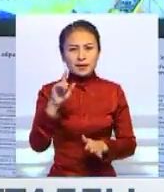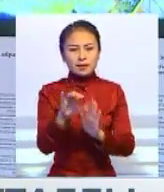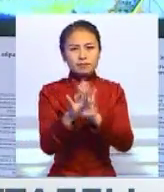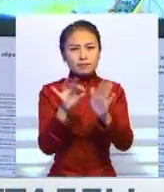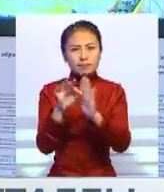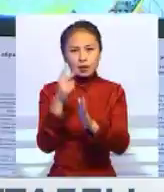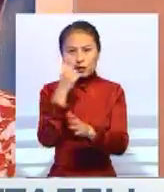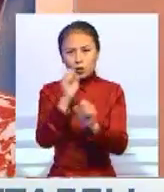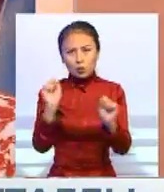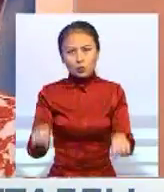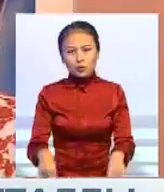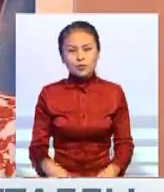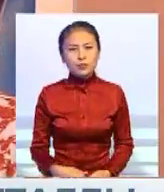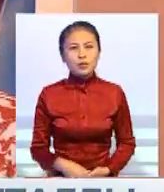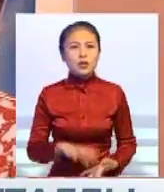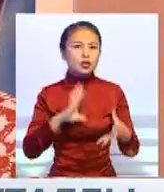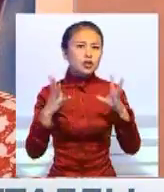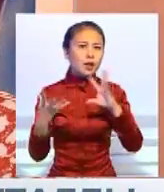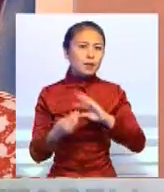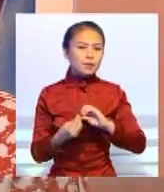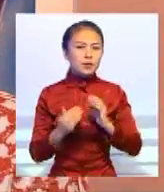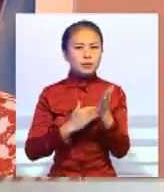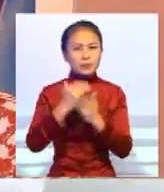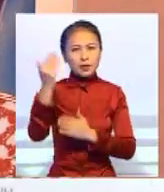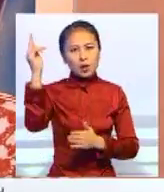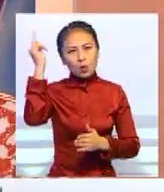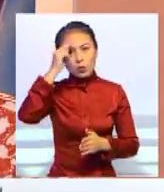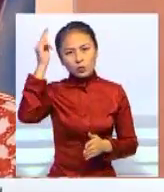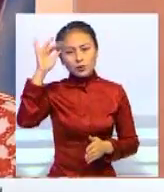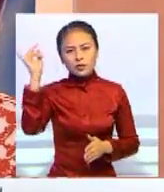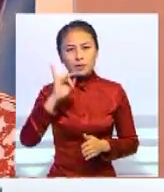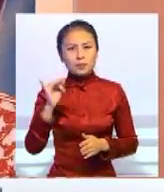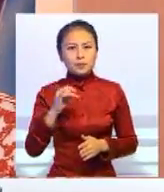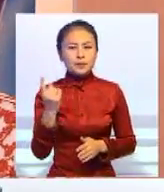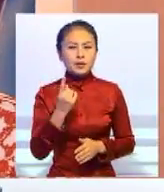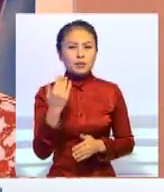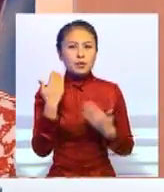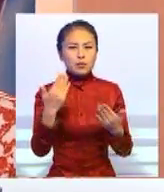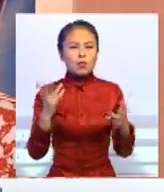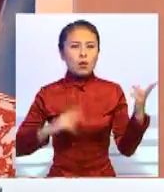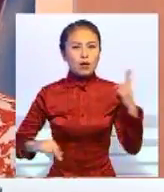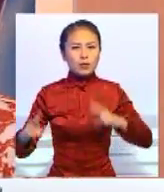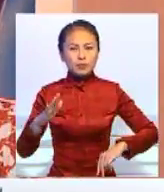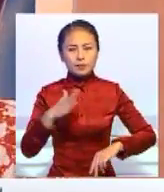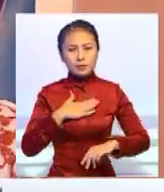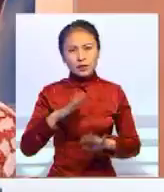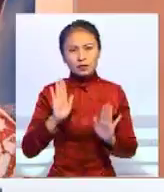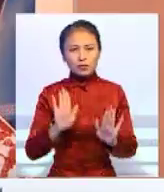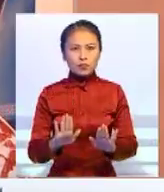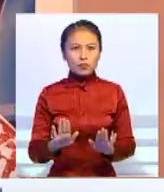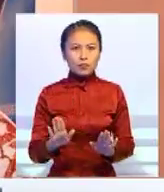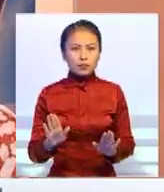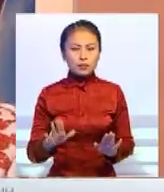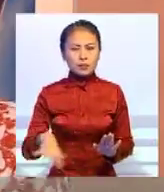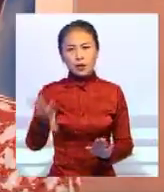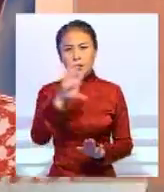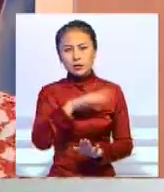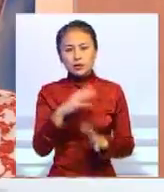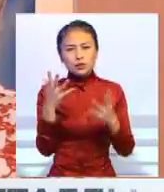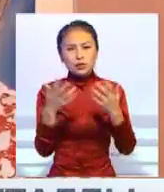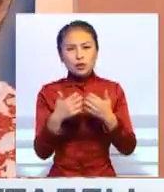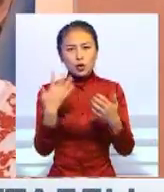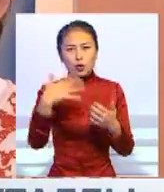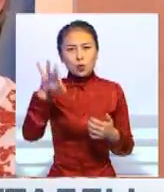көруге мүмкіндік жасаймыз. Жалпы жоғары білікті және бірінші санаттағы мұғалімдер бізде мұғалімдердің барлық